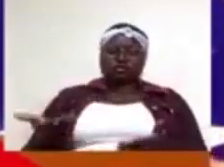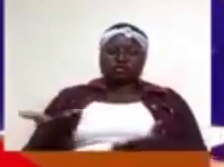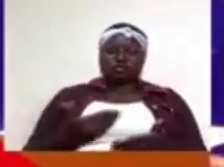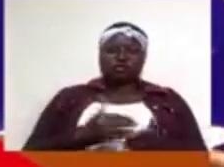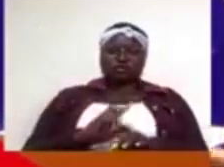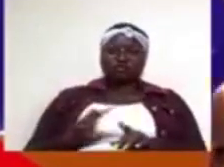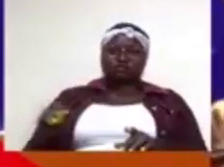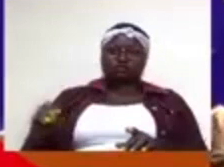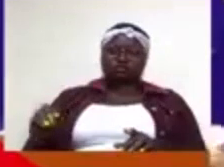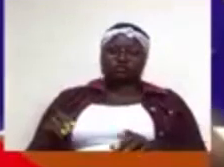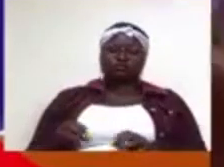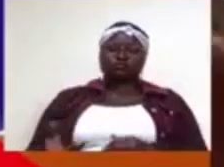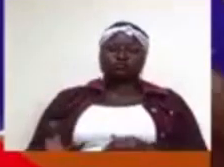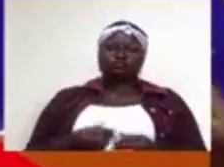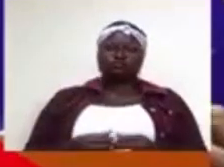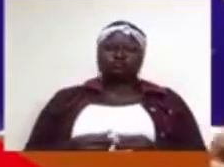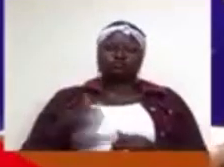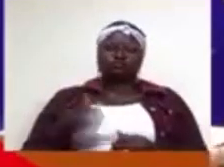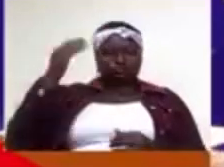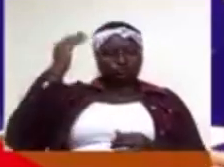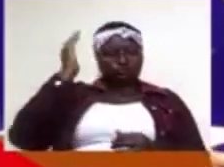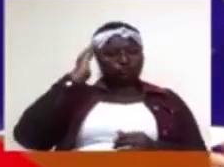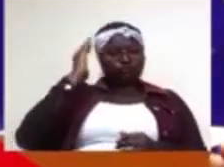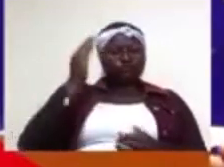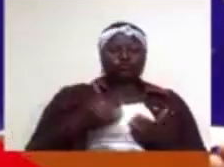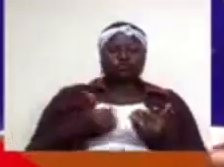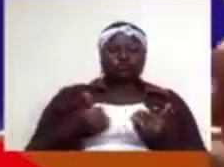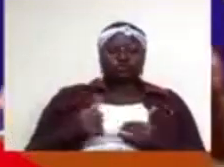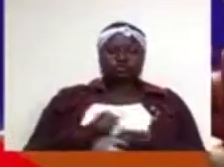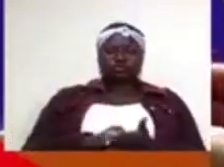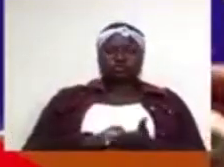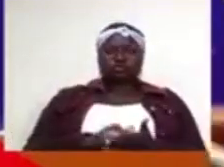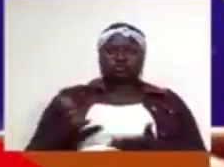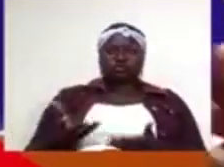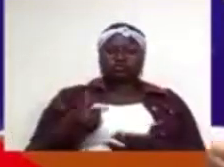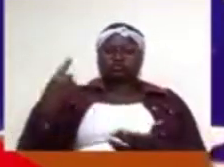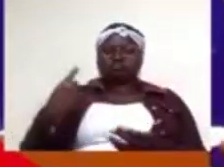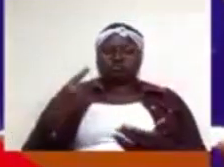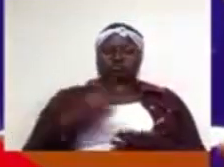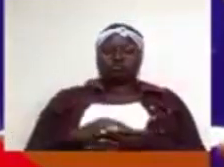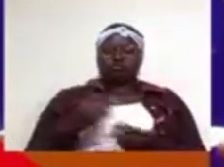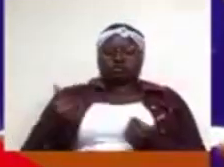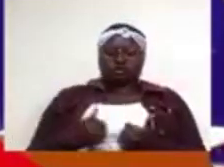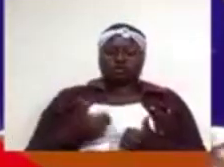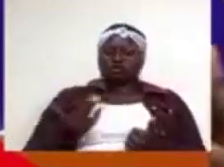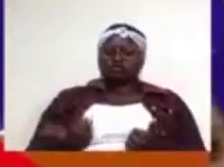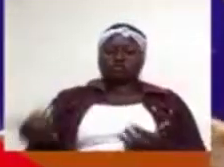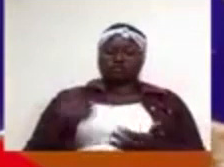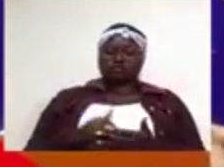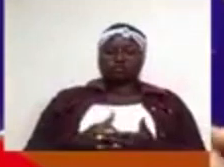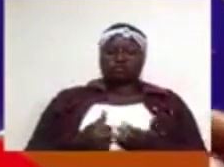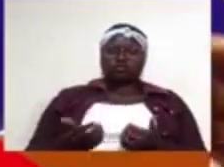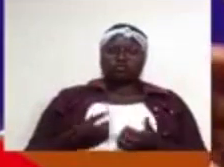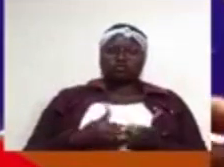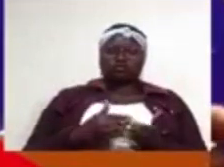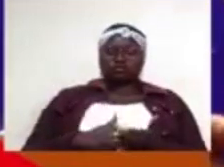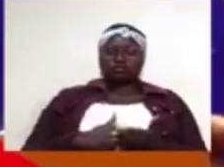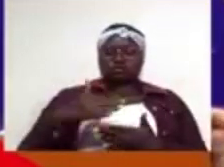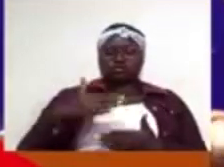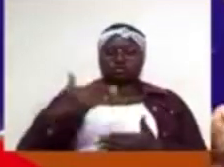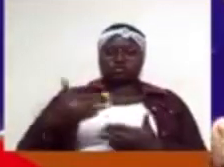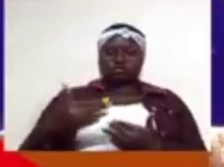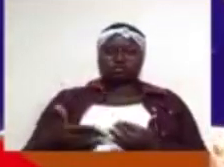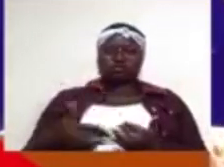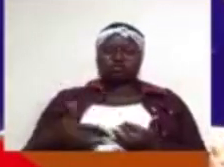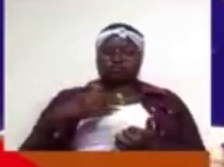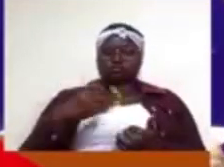wa kumuiga agacoka akamenya kana akagundura ati toni wika hena mundu ungi na koya ikinya ria